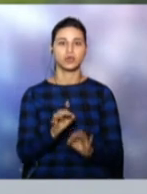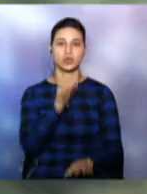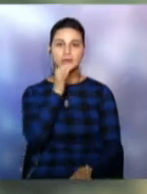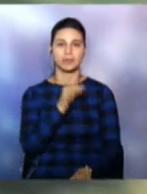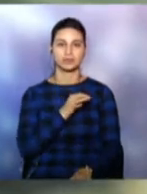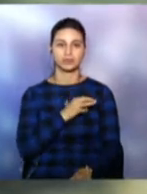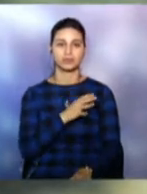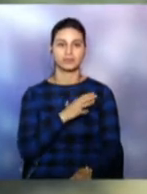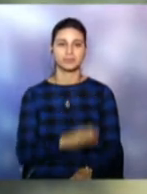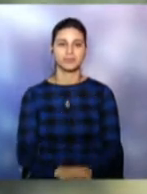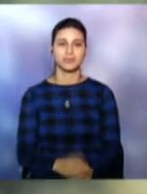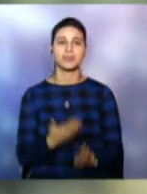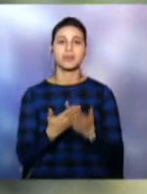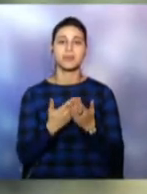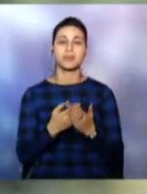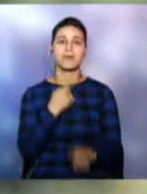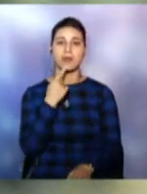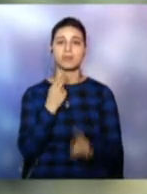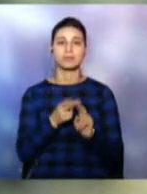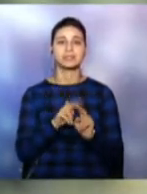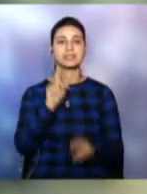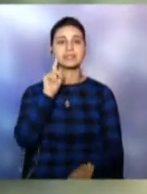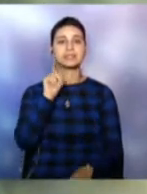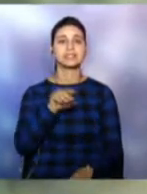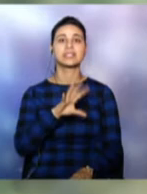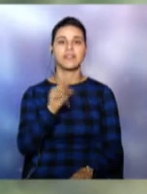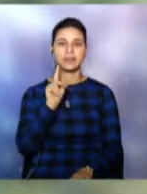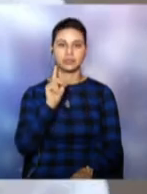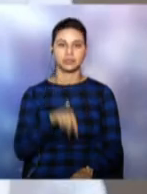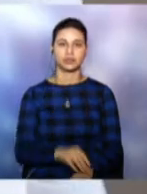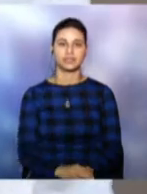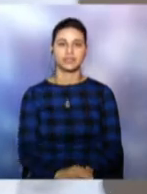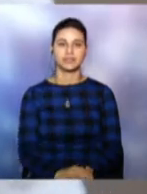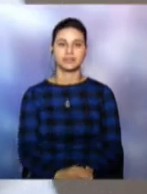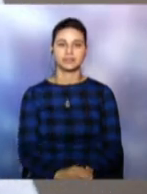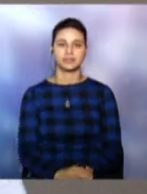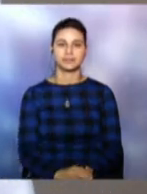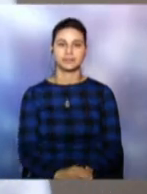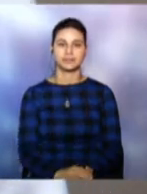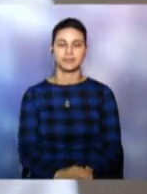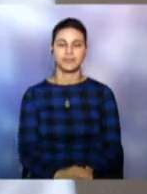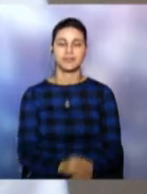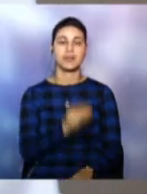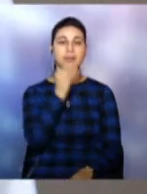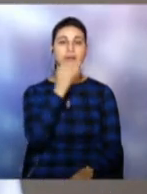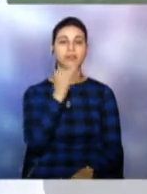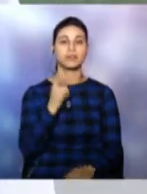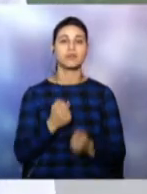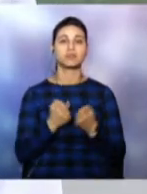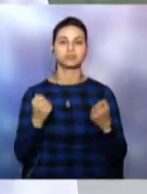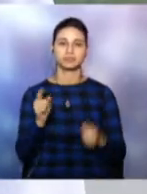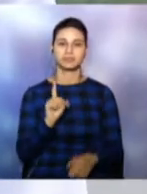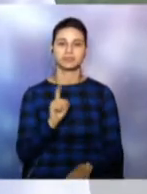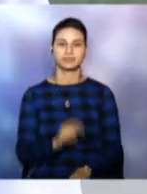გვითხეს. აი თუ ვამბობდით, ეს იცით, ყველაფერი იცოდნენ. ბევრი იმიტომ არ უნდა ვჭამოთ, რომ არ გავსუქდეთ.